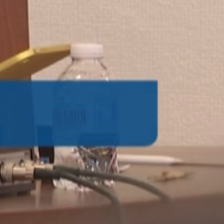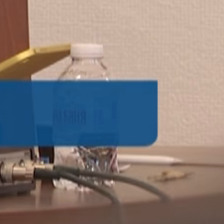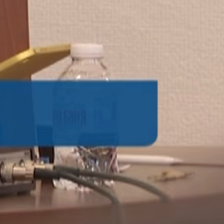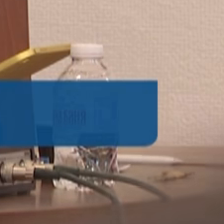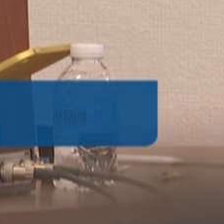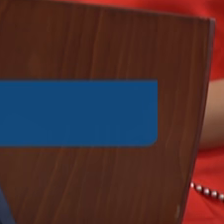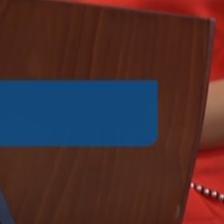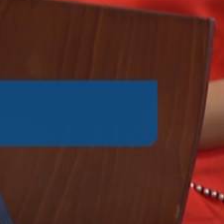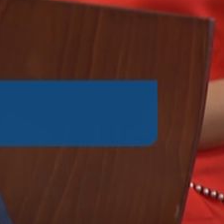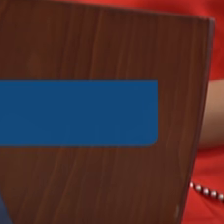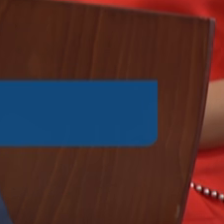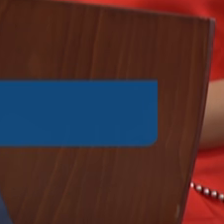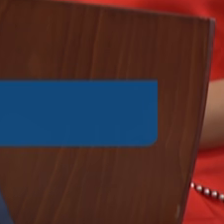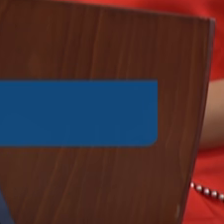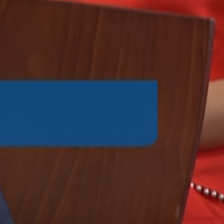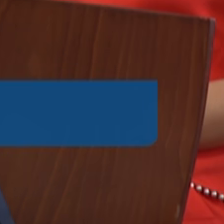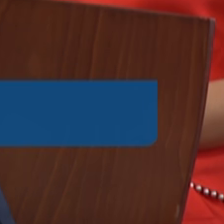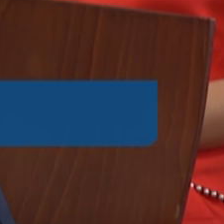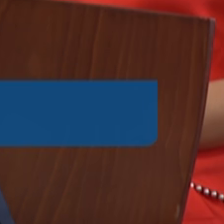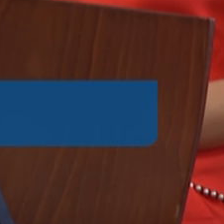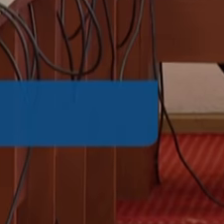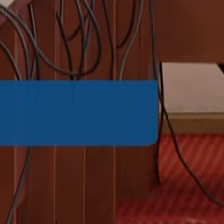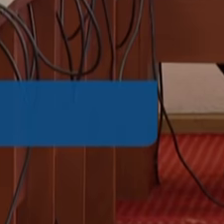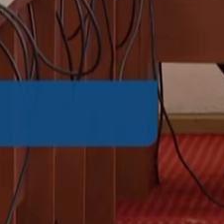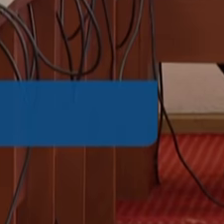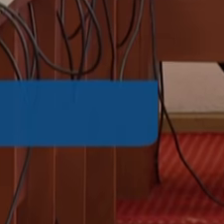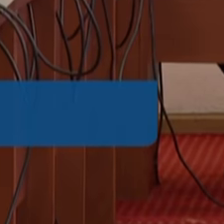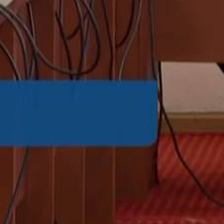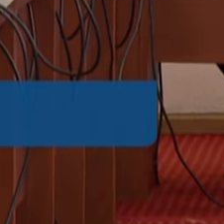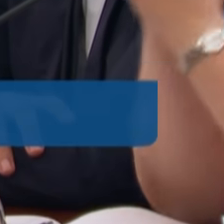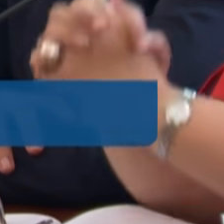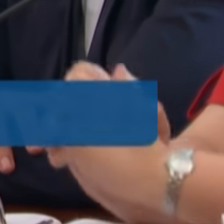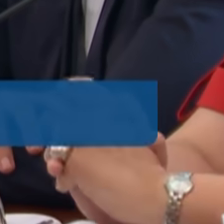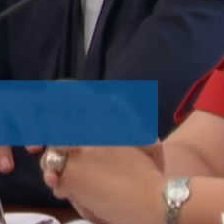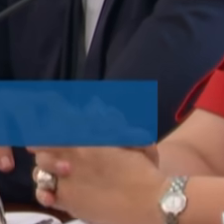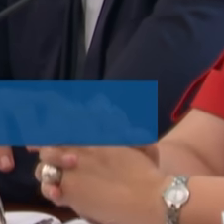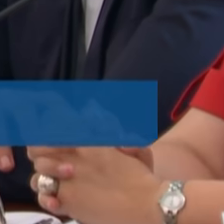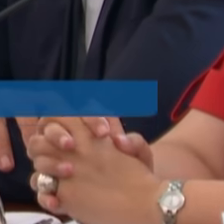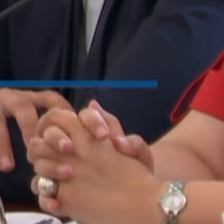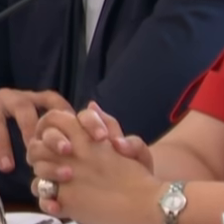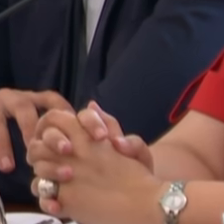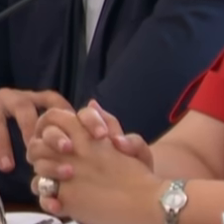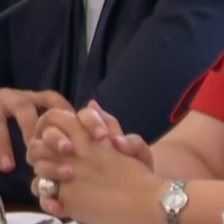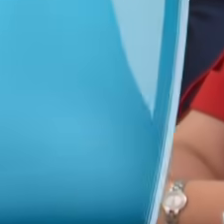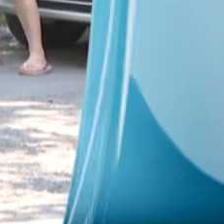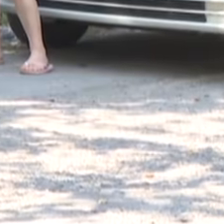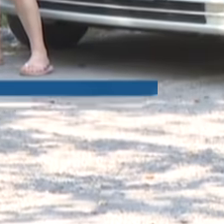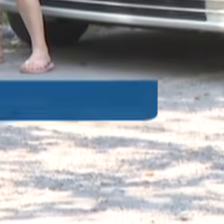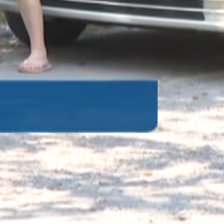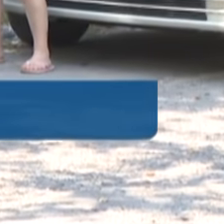На извънредно заседание правната комисия прие на първо четене по-строги наказания за лека и средна телесна повреда.